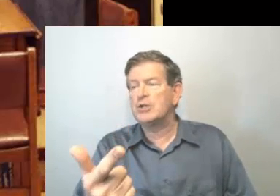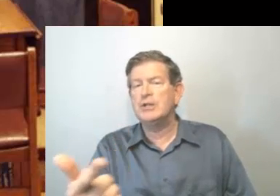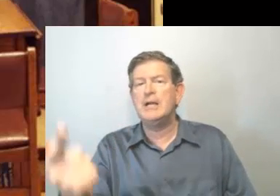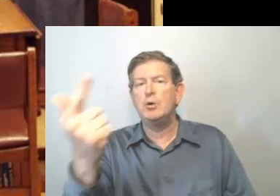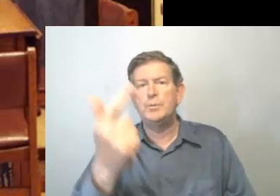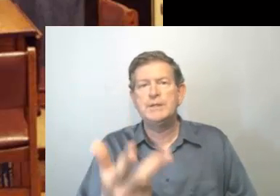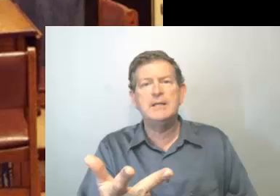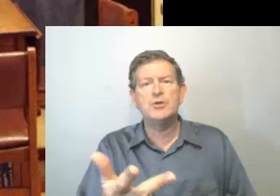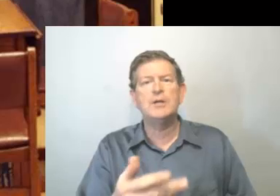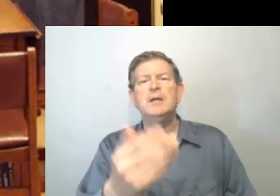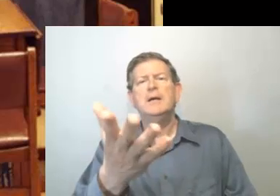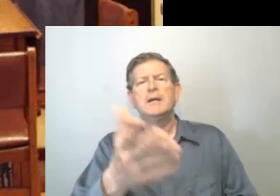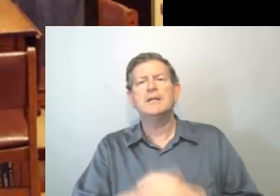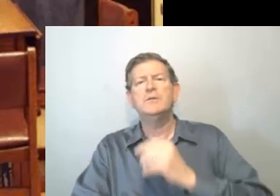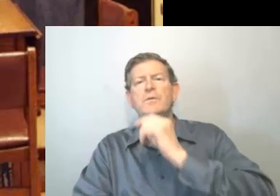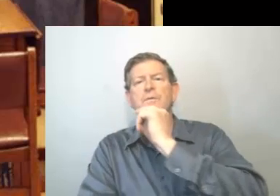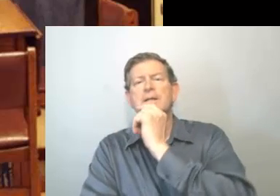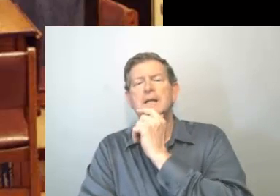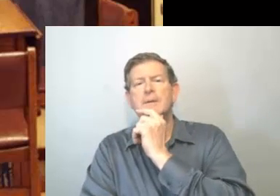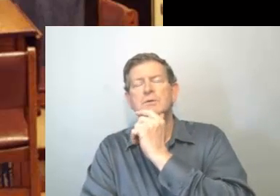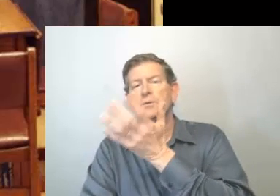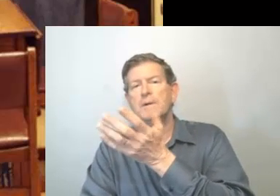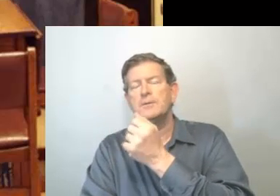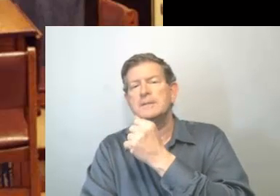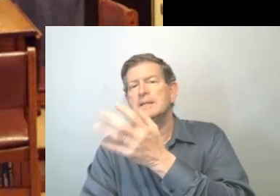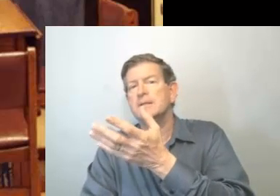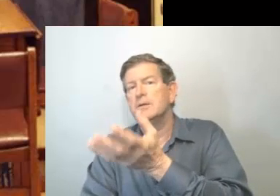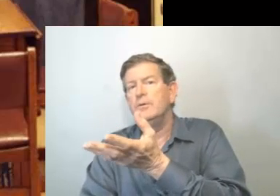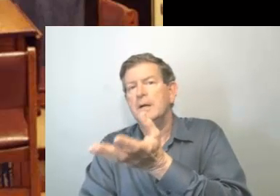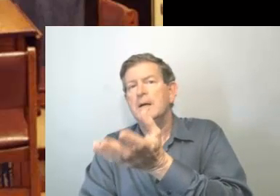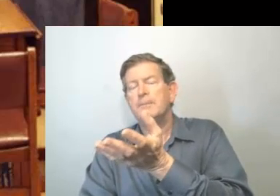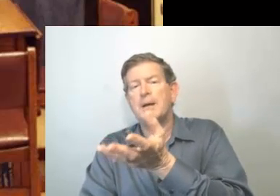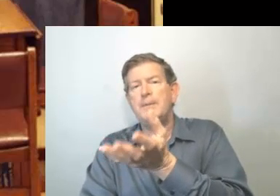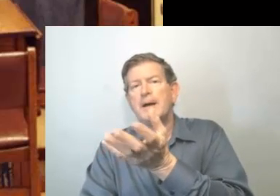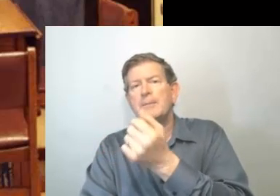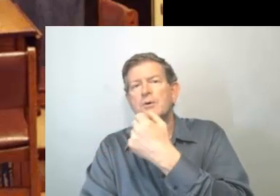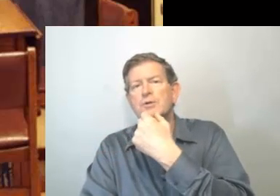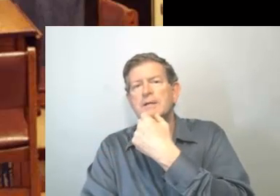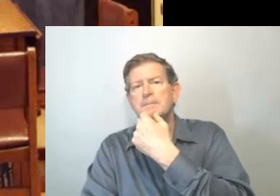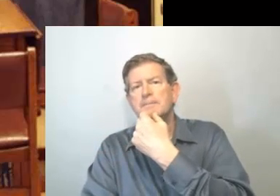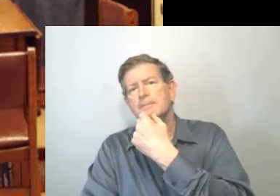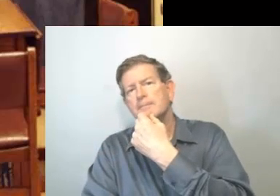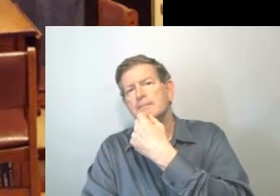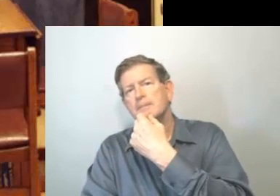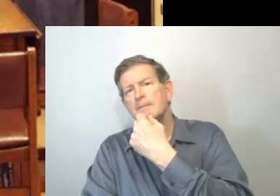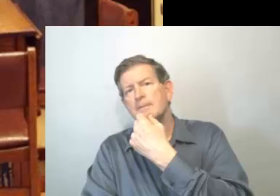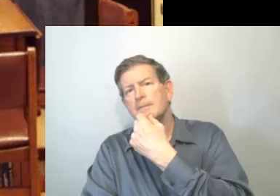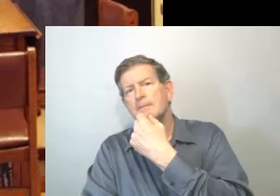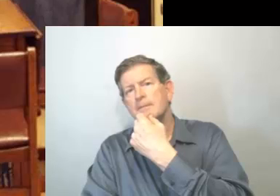le déjeuner, le petit déjeuner? Qu'est-ce que vous faites à la maison, dans la cuisine? Est-ce que vous préparez à manger?